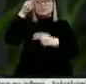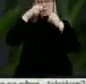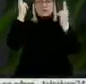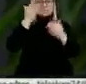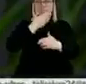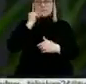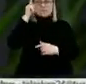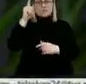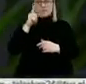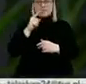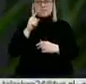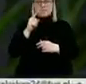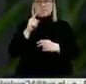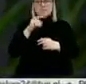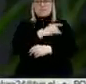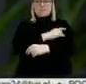nie widać tam wuja.